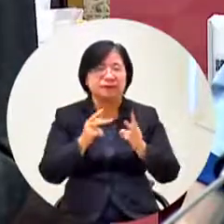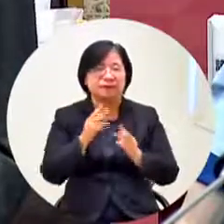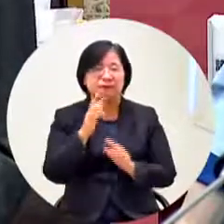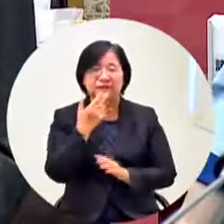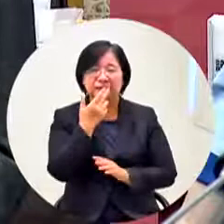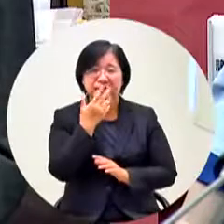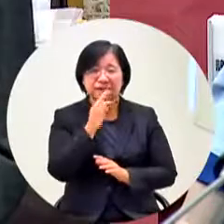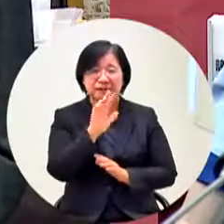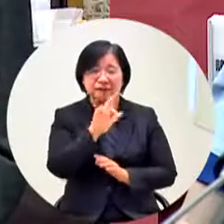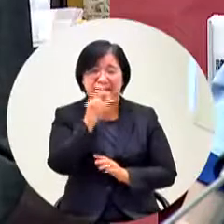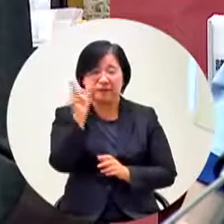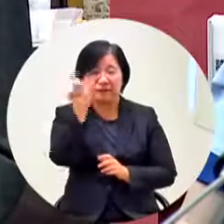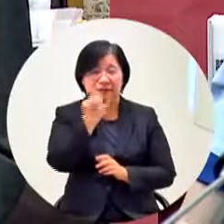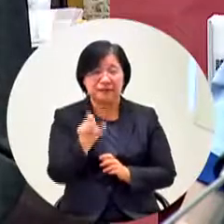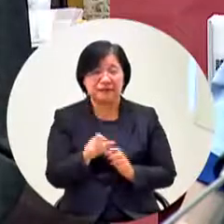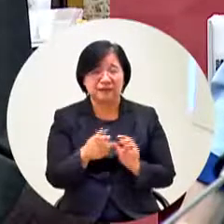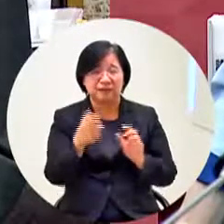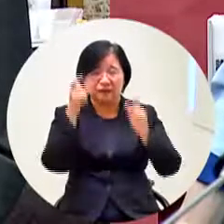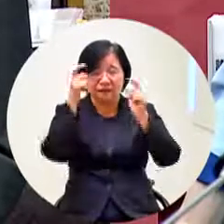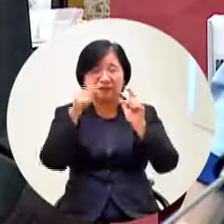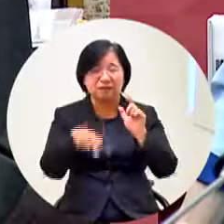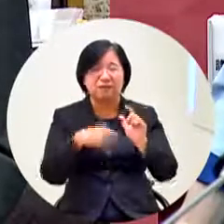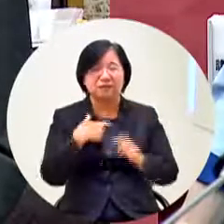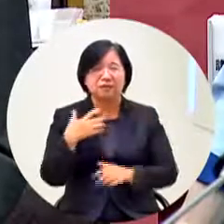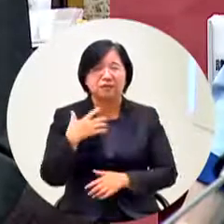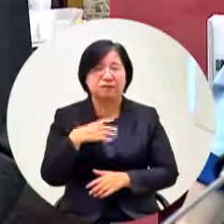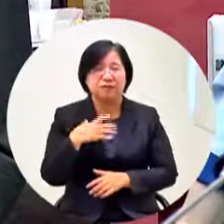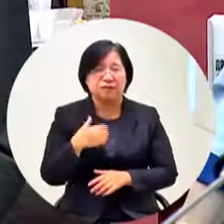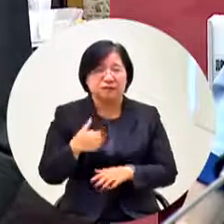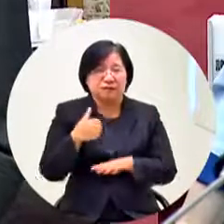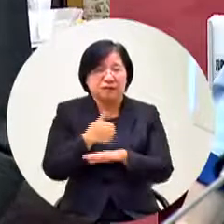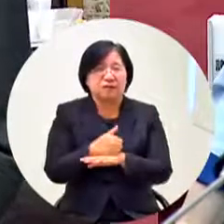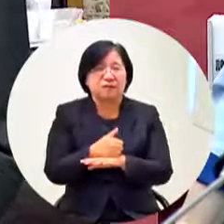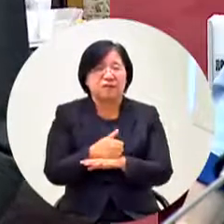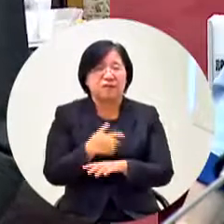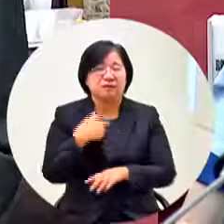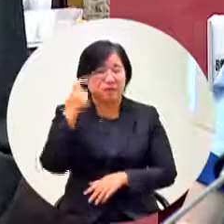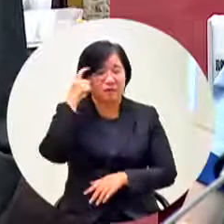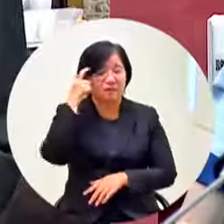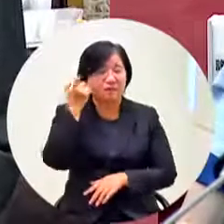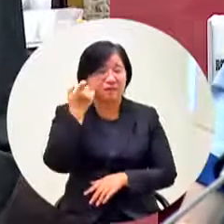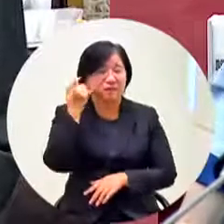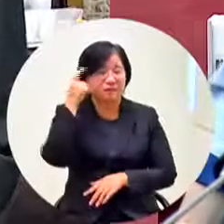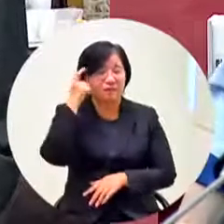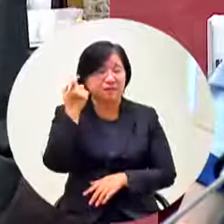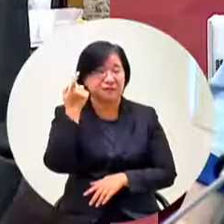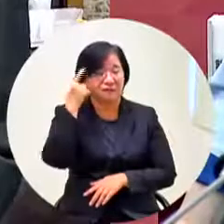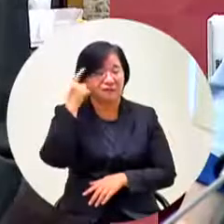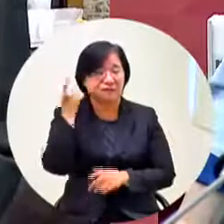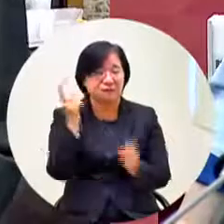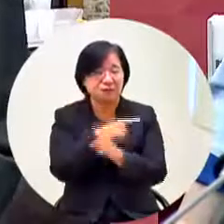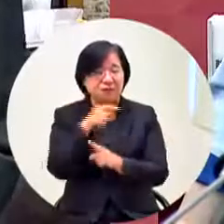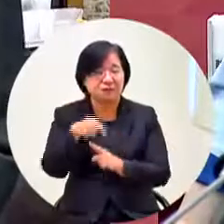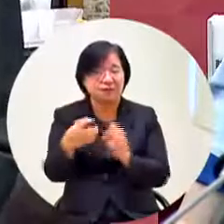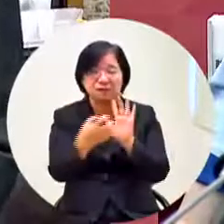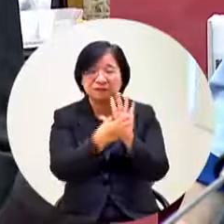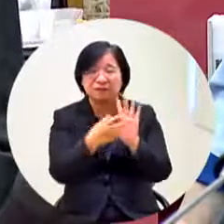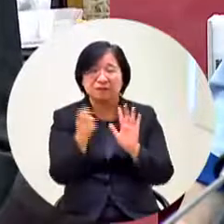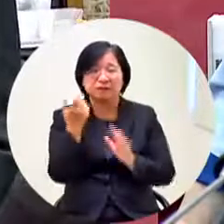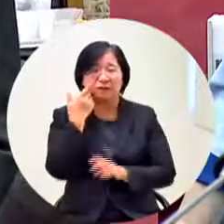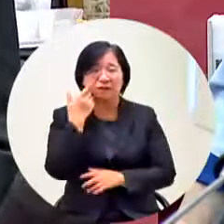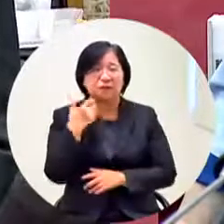后再跟我们同事了解，因为我那时候还没有带。 那是谁的意思？谁的意思要换这个 mark 的？ 我是不是再了解一